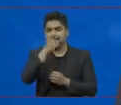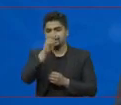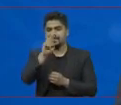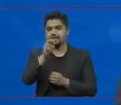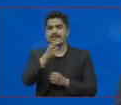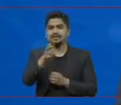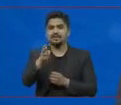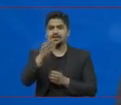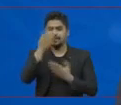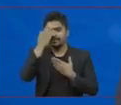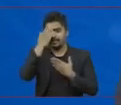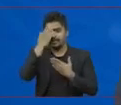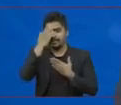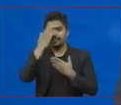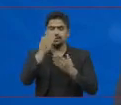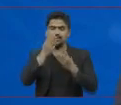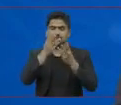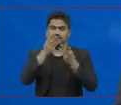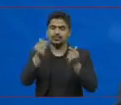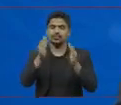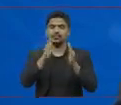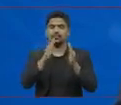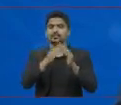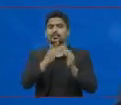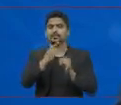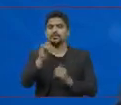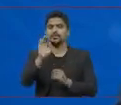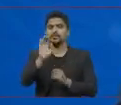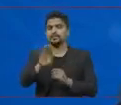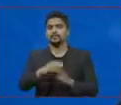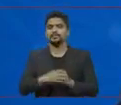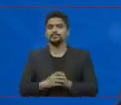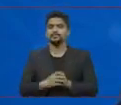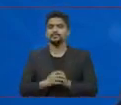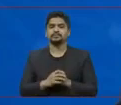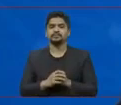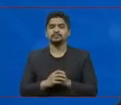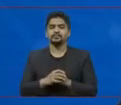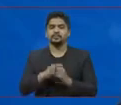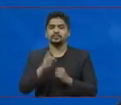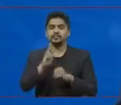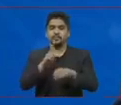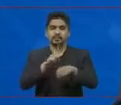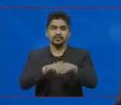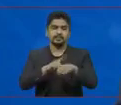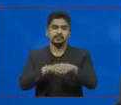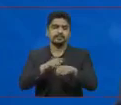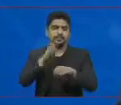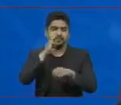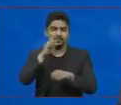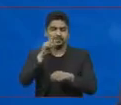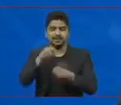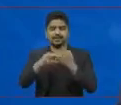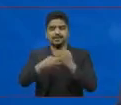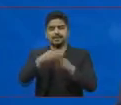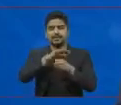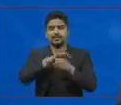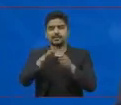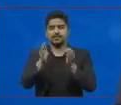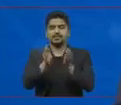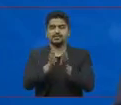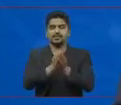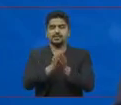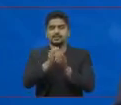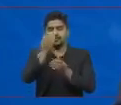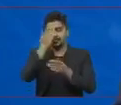420 जना सङ्क्रमण मुक्त भई डिस्चार्ज हुनुभएको छ। यो समयमा आज देशभरि जम्मा